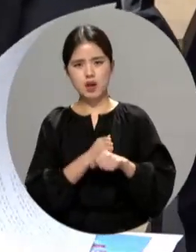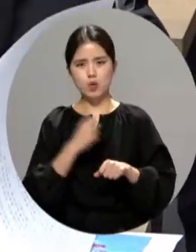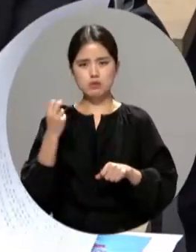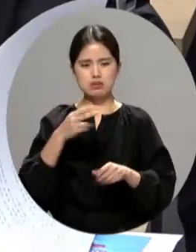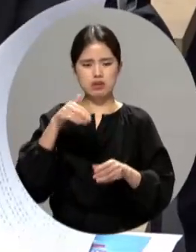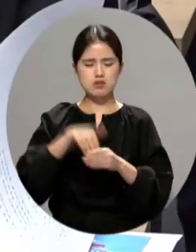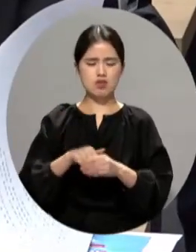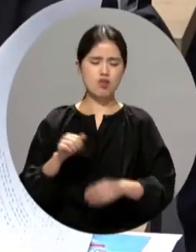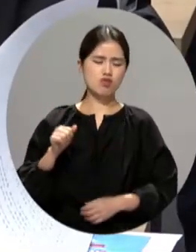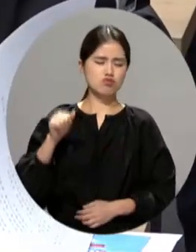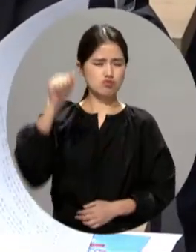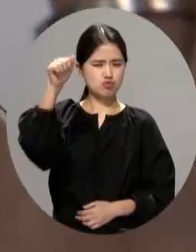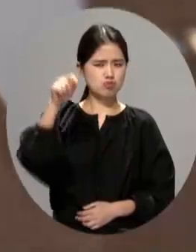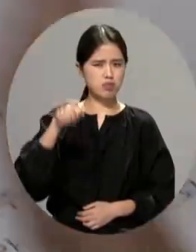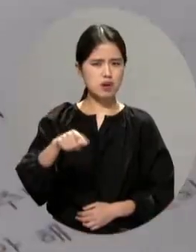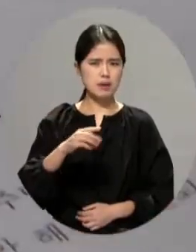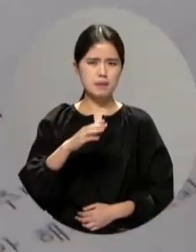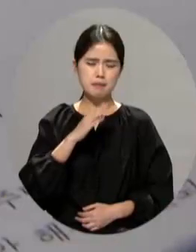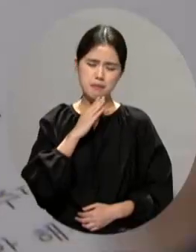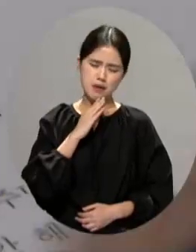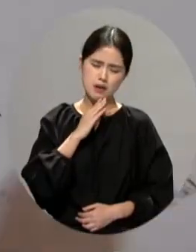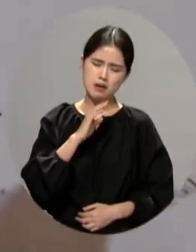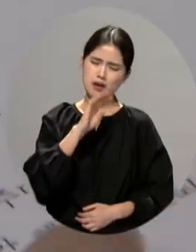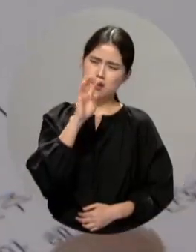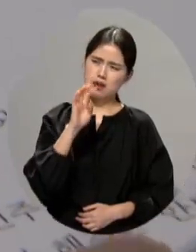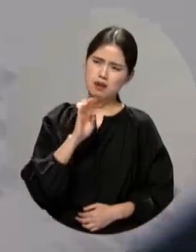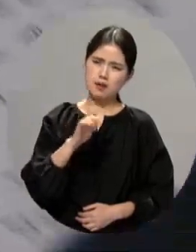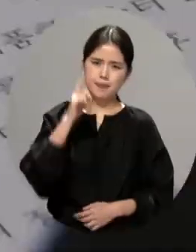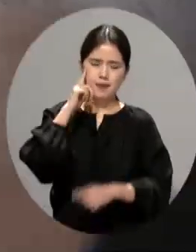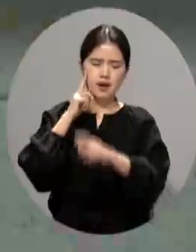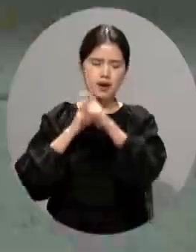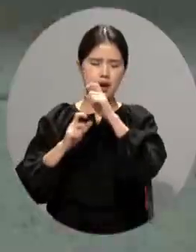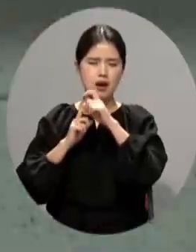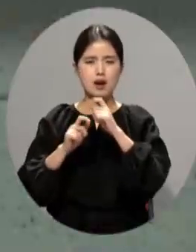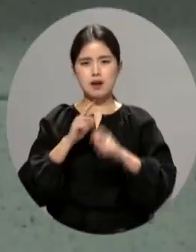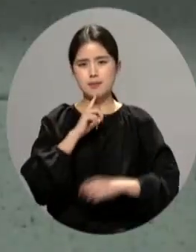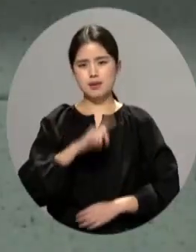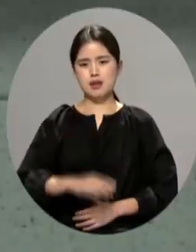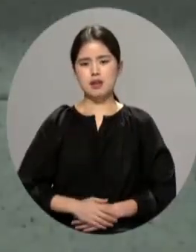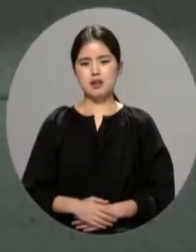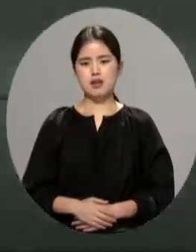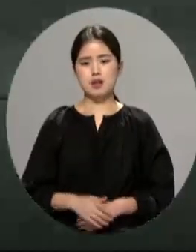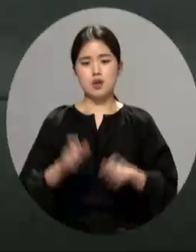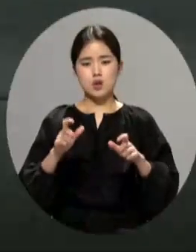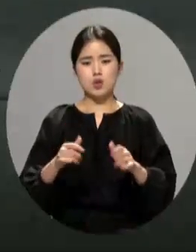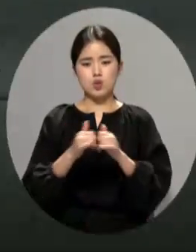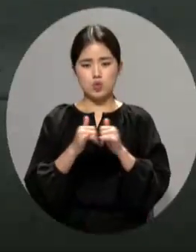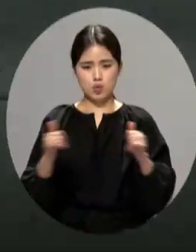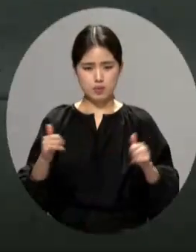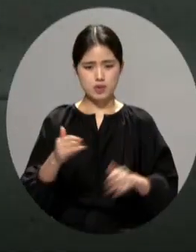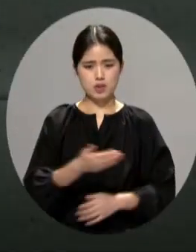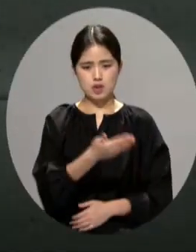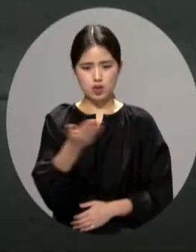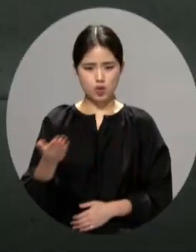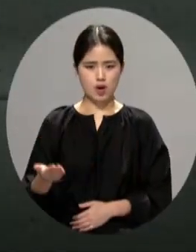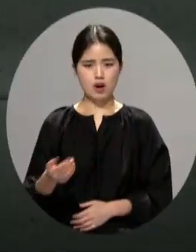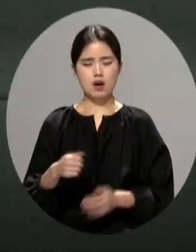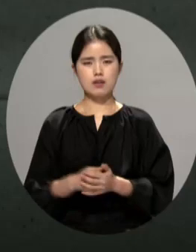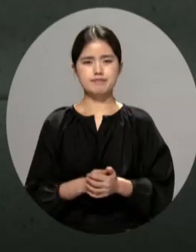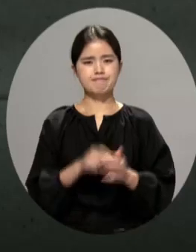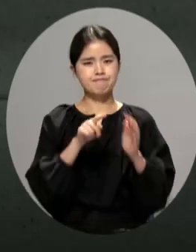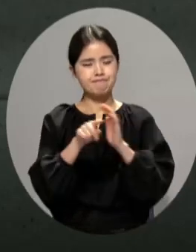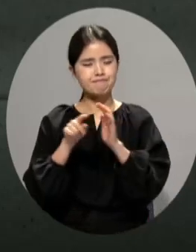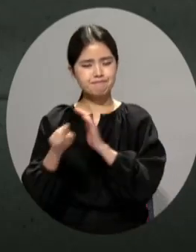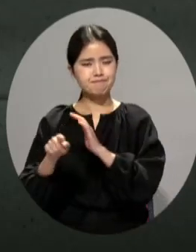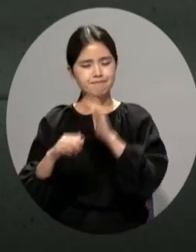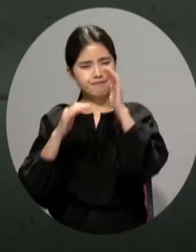재선거에 출마하는 것이 옳은 일인지 고민이 깊었다고 말했습니다. 전북 도민들과 현장의 의견들